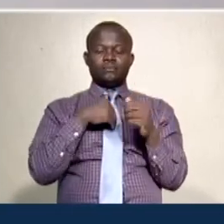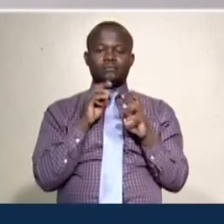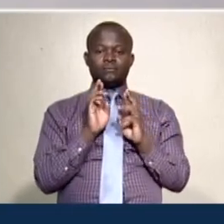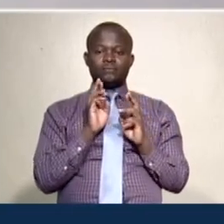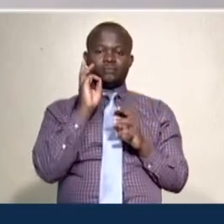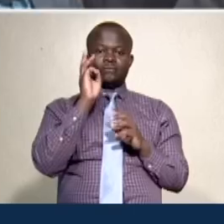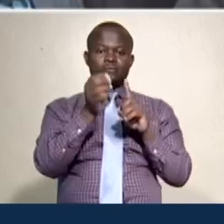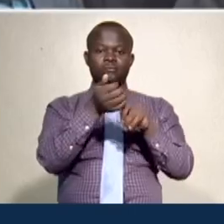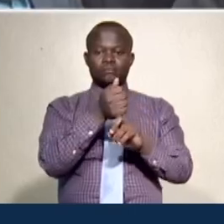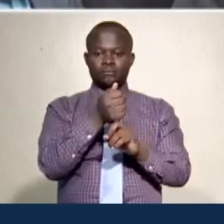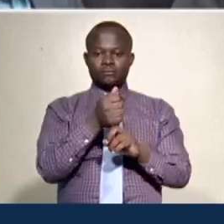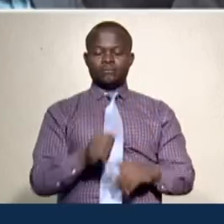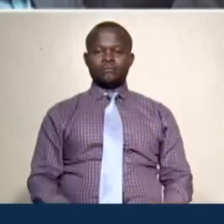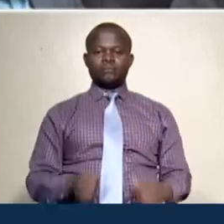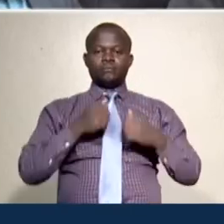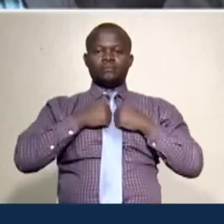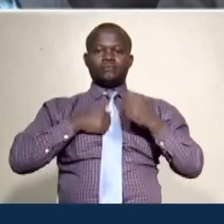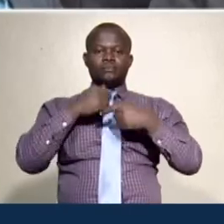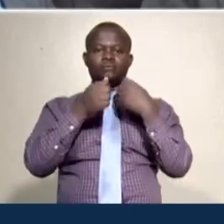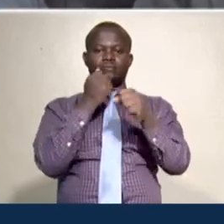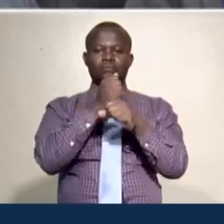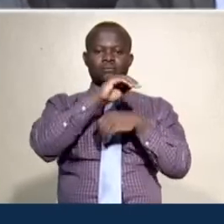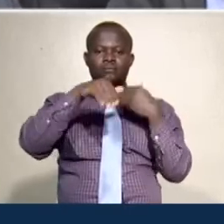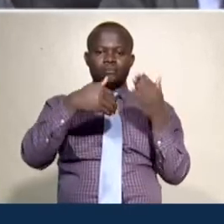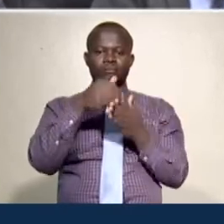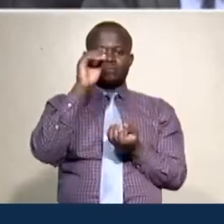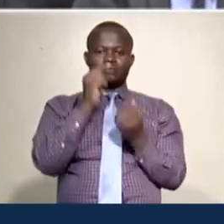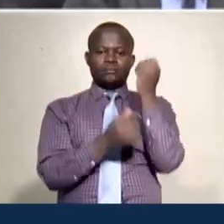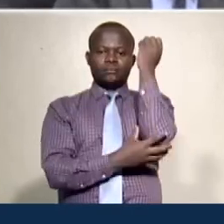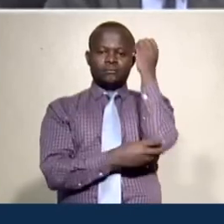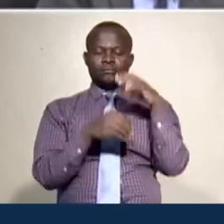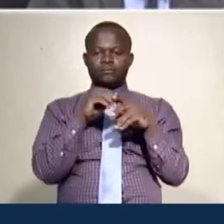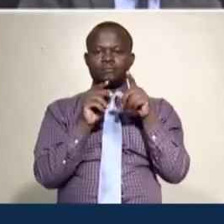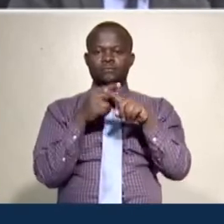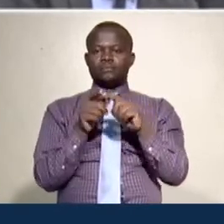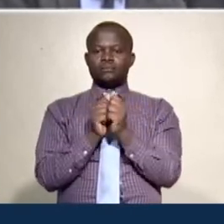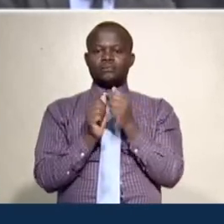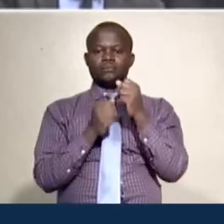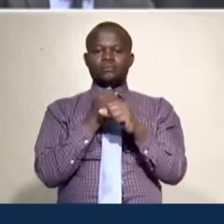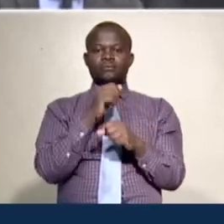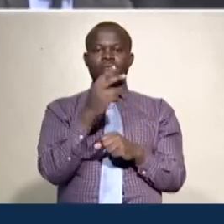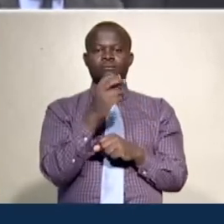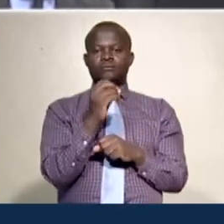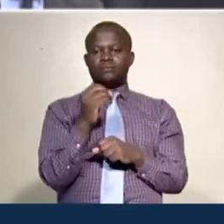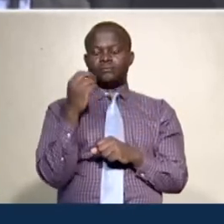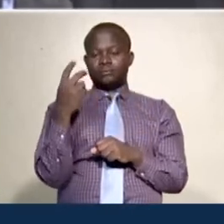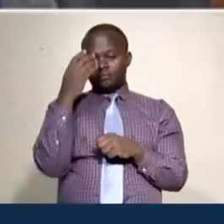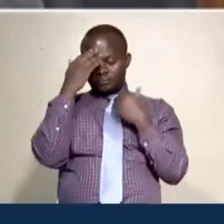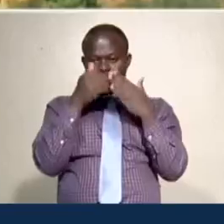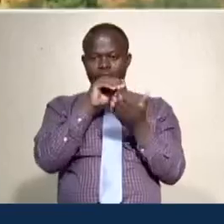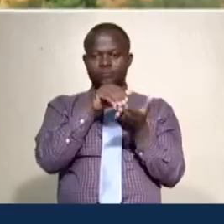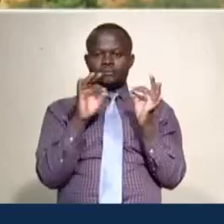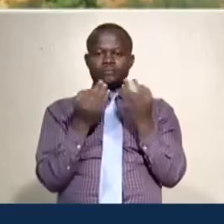ko tuzayigeraho. U Rwanda rwakomeje gukora ibishoboka byose mu kugabanya ubukene mu baturage kuva mu mwaka wa 2001 kuko ingo